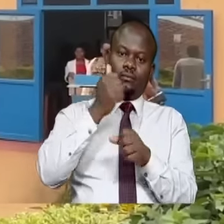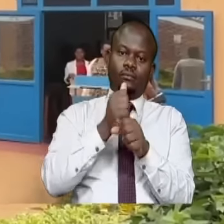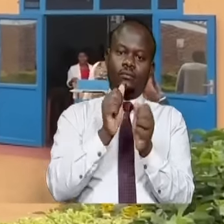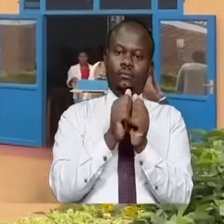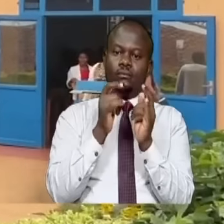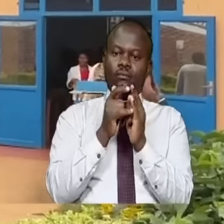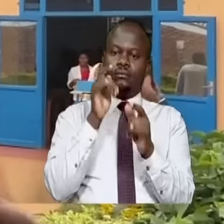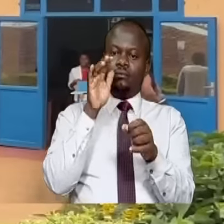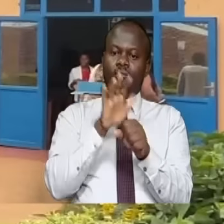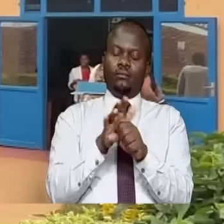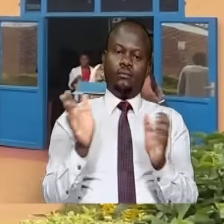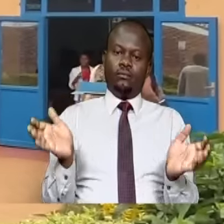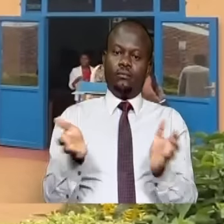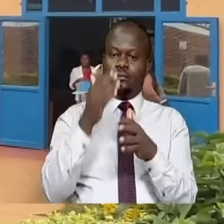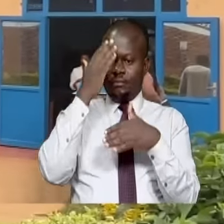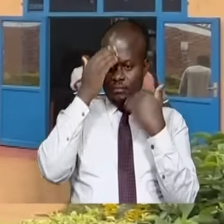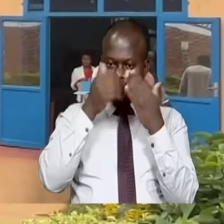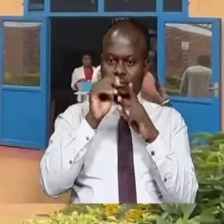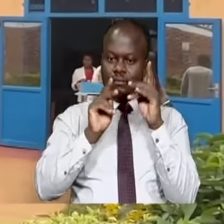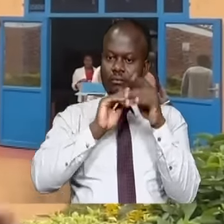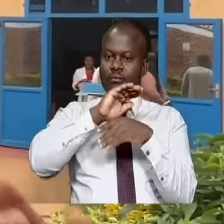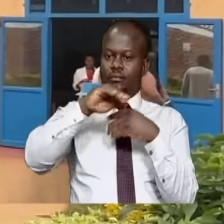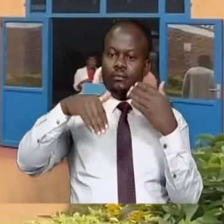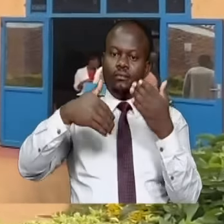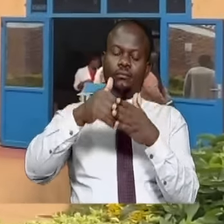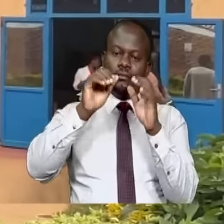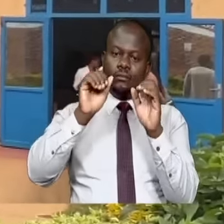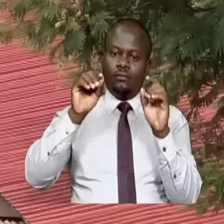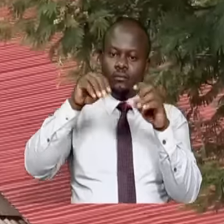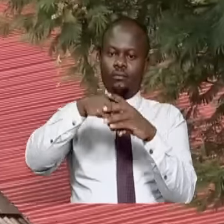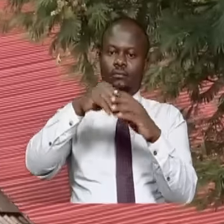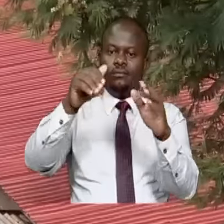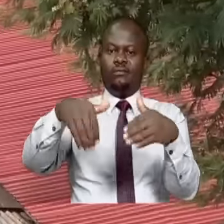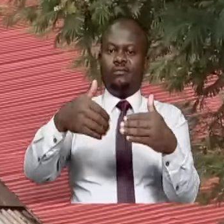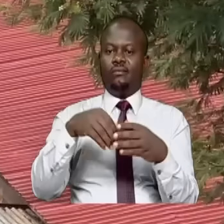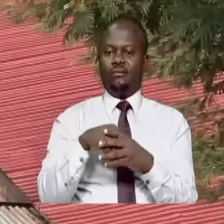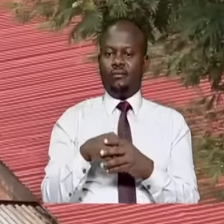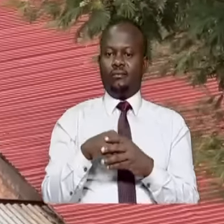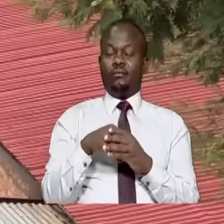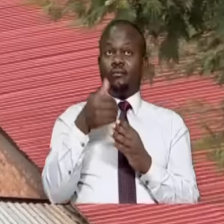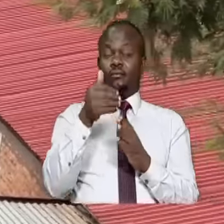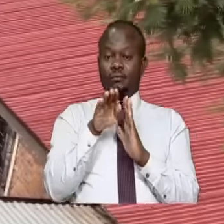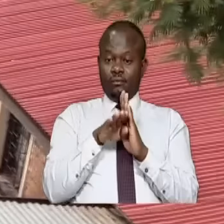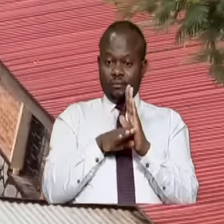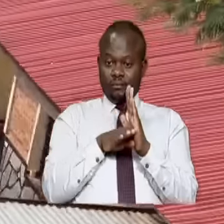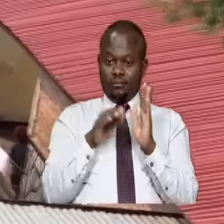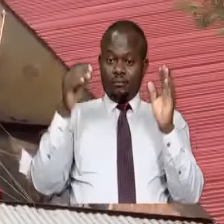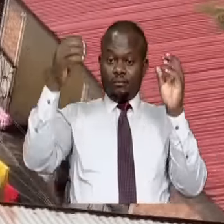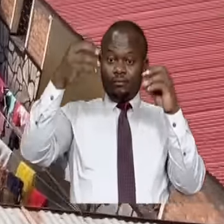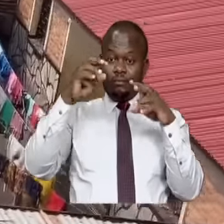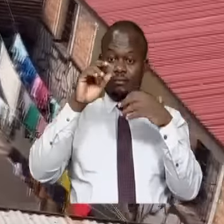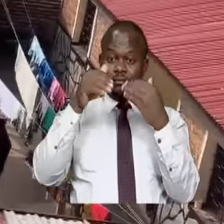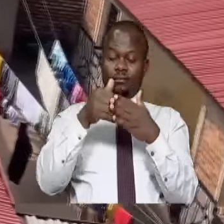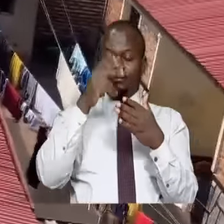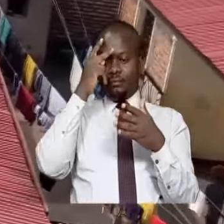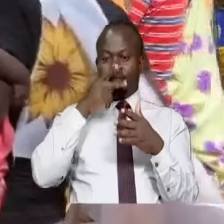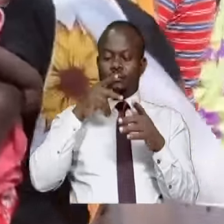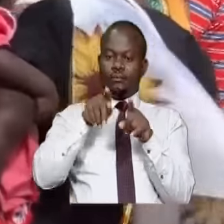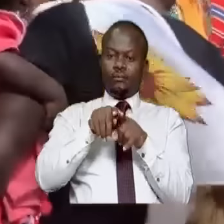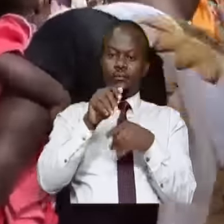kenshi ubukangurambaga kugira ngo abaturage babashe kwitabira ubuhinzi. Uretse izo gahunda, mbere nigaragaza ko hari ababyeyi nabo